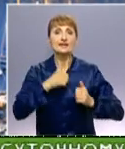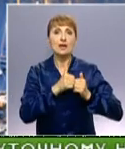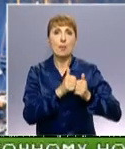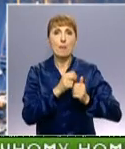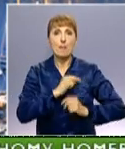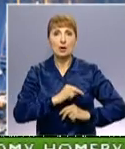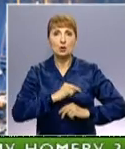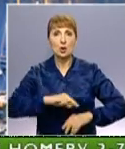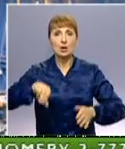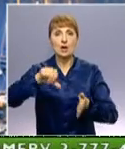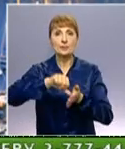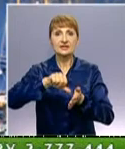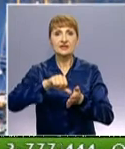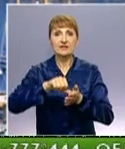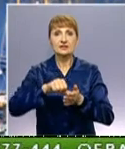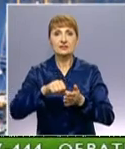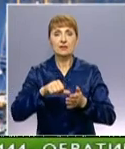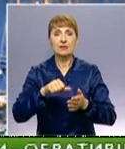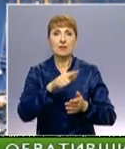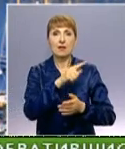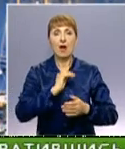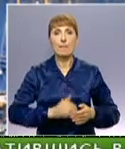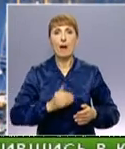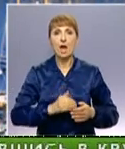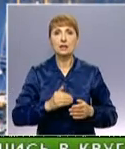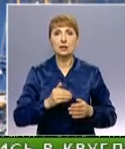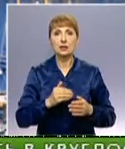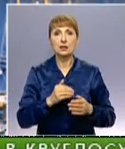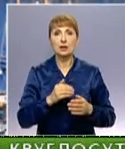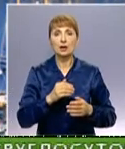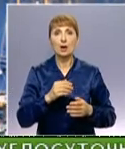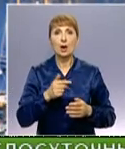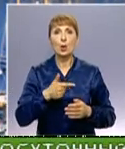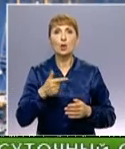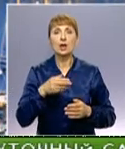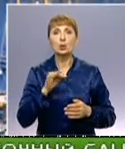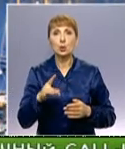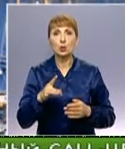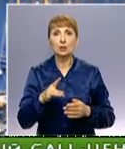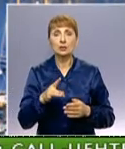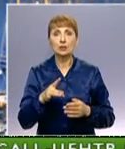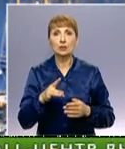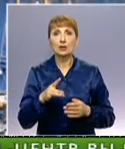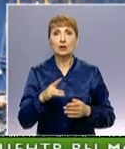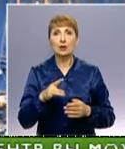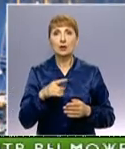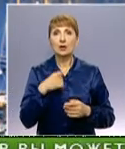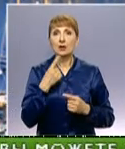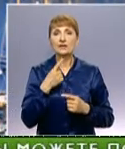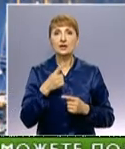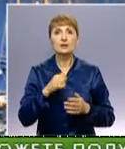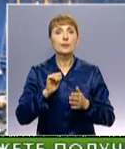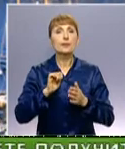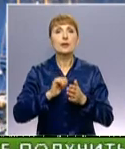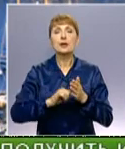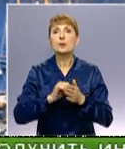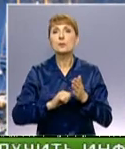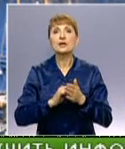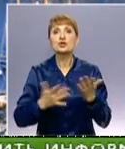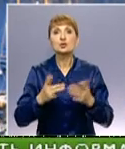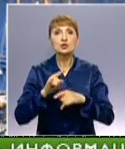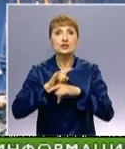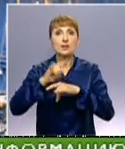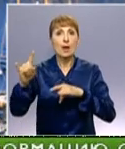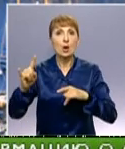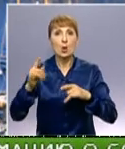находится представитель турецкого партнера «Гульнар Тур», говорит, что им ничего «Гульнар Тур» не предупредил их о том, что самолета не